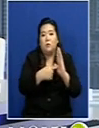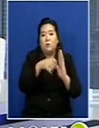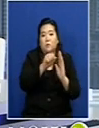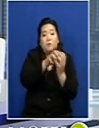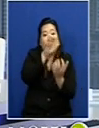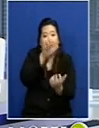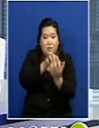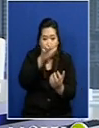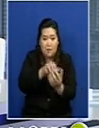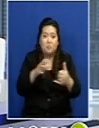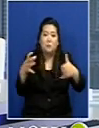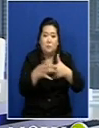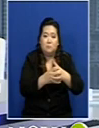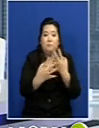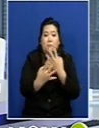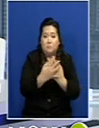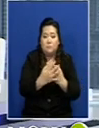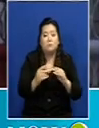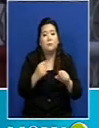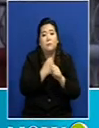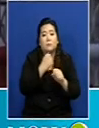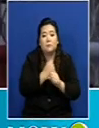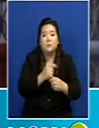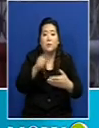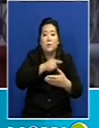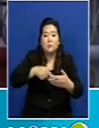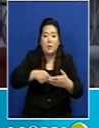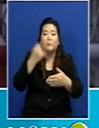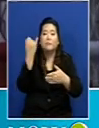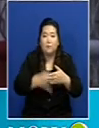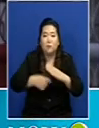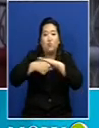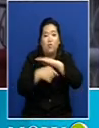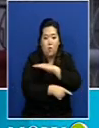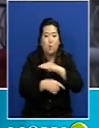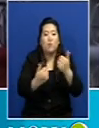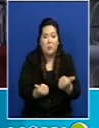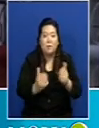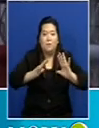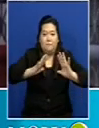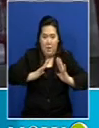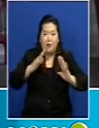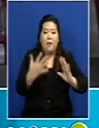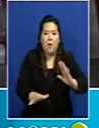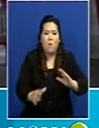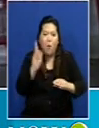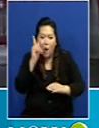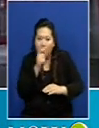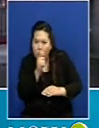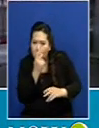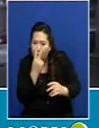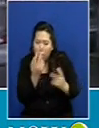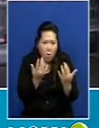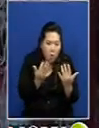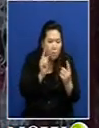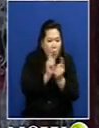ในฐานะที่ทุจริตการเลือกตั้งแต่ว่าตอนนี้ค่ะได้รับการพักโทษแล้วนะคะแต่ว่าสื่อมวลชนค่ะก็ไปเฝ้ารอนะคะว่าจะ